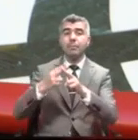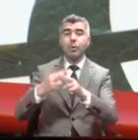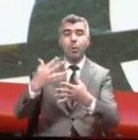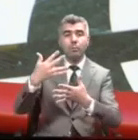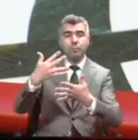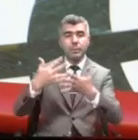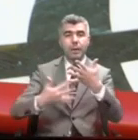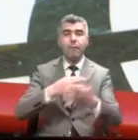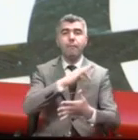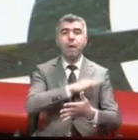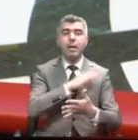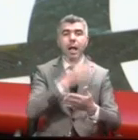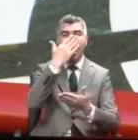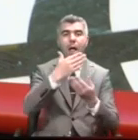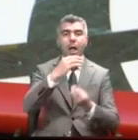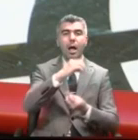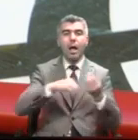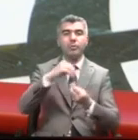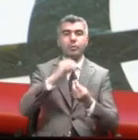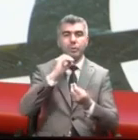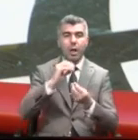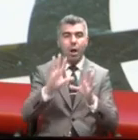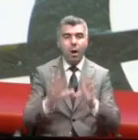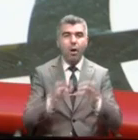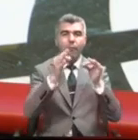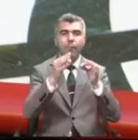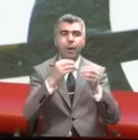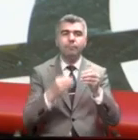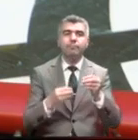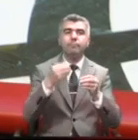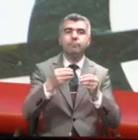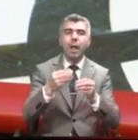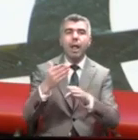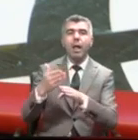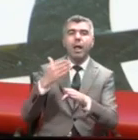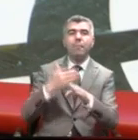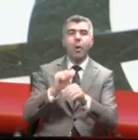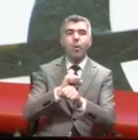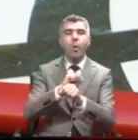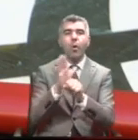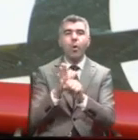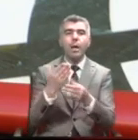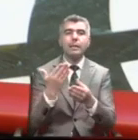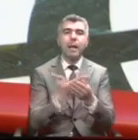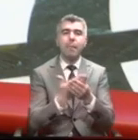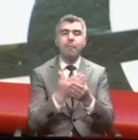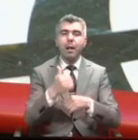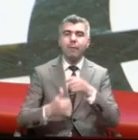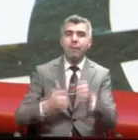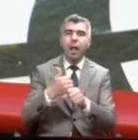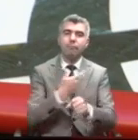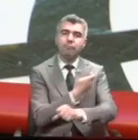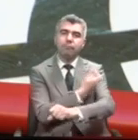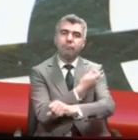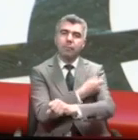المستفيدين من اداء مناسك الحج من الذين تم ارجائه حجهم من الموسم الماضي بسبب شرط السن او التلقيح ضد